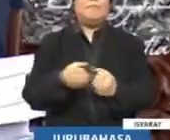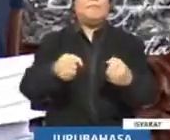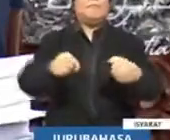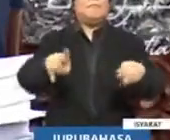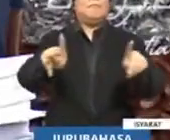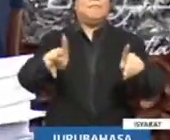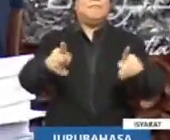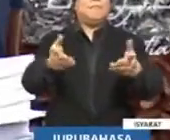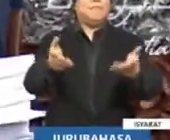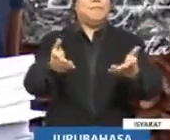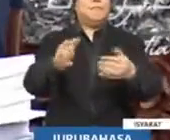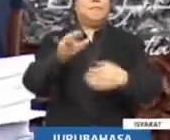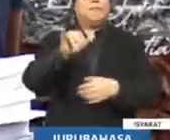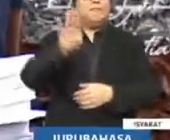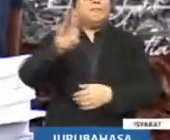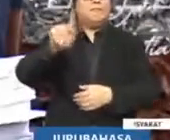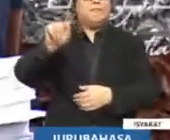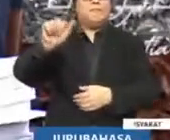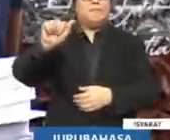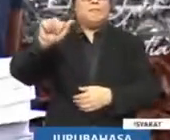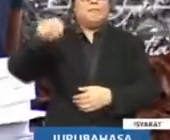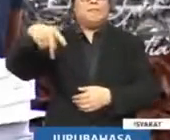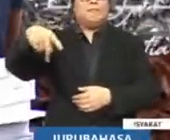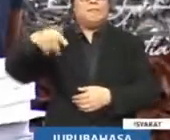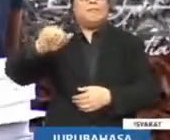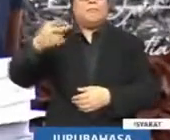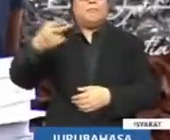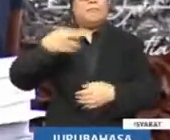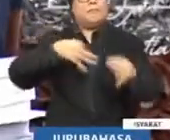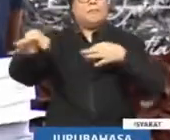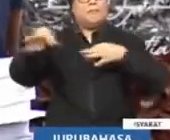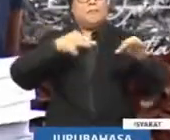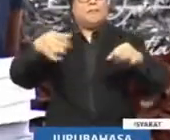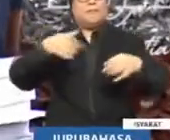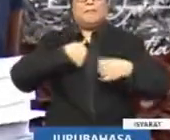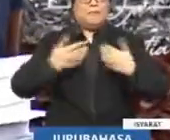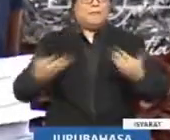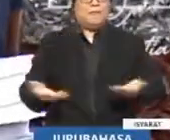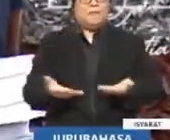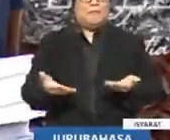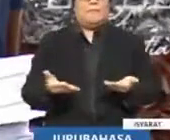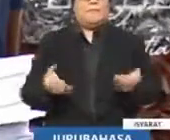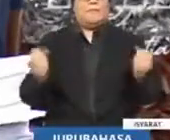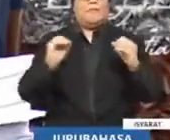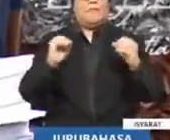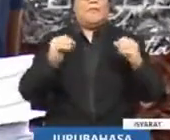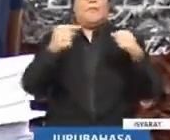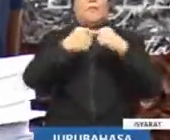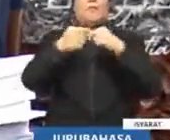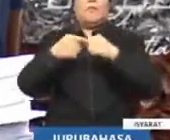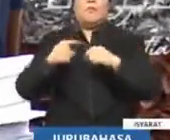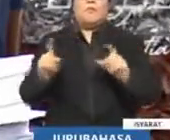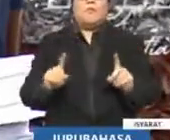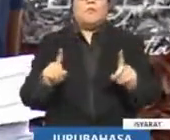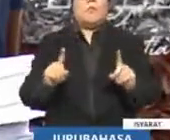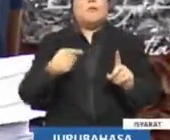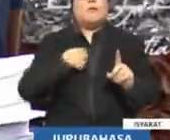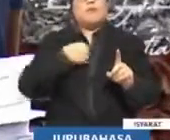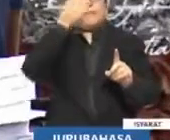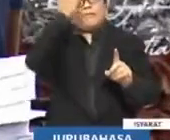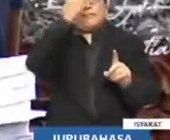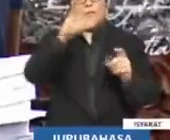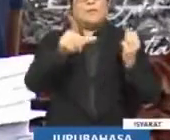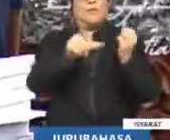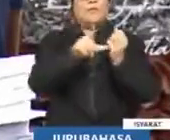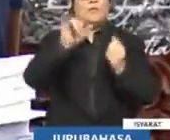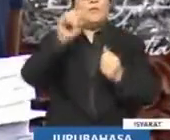memberi peluang kepada yang hormat apa untuk menjelaskan Saya di sini tidak membuat sebarang tuduhan Saya ingin menyatakan kepada